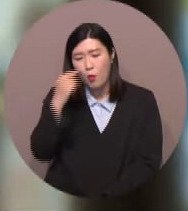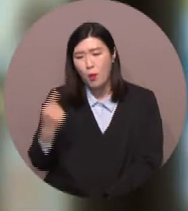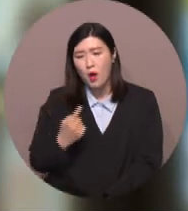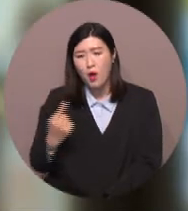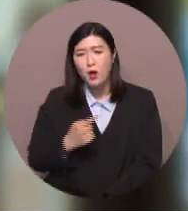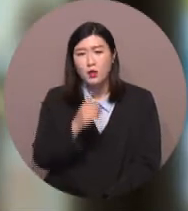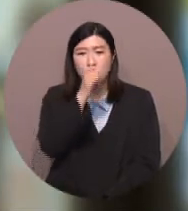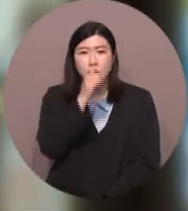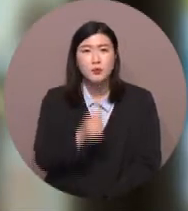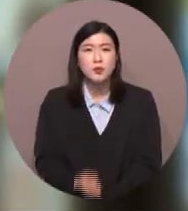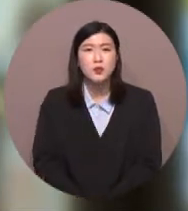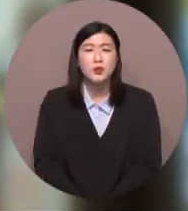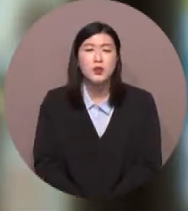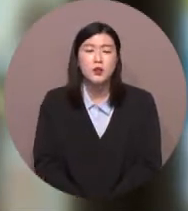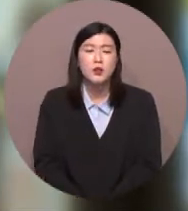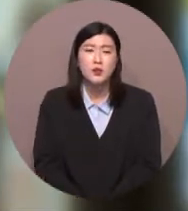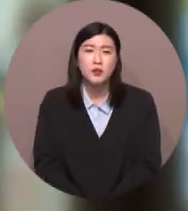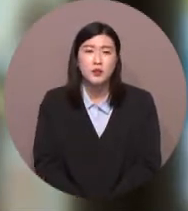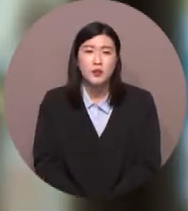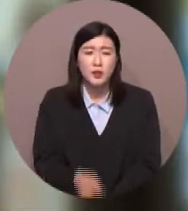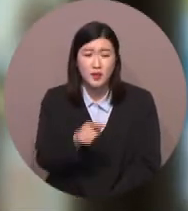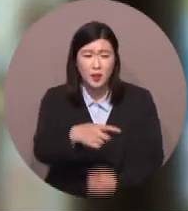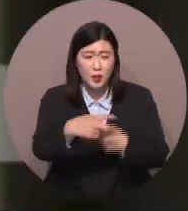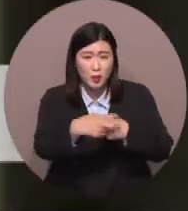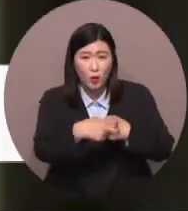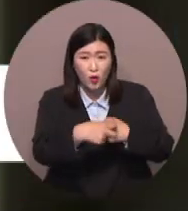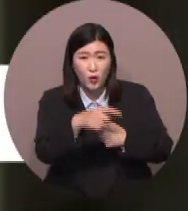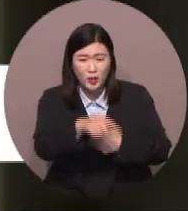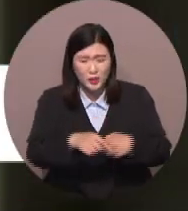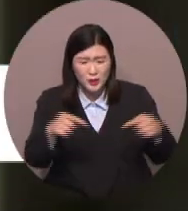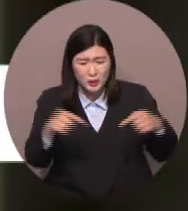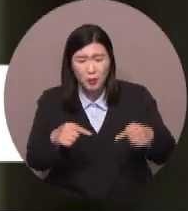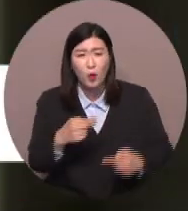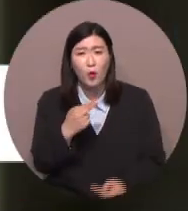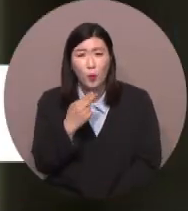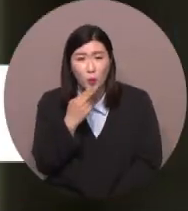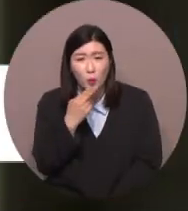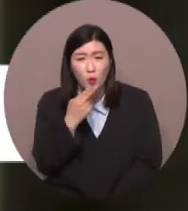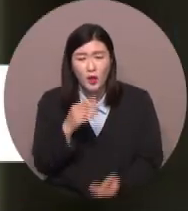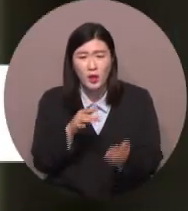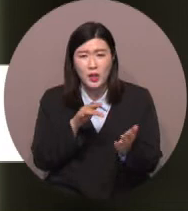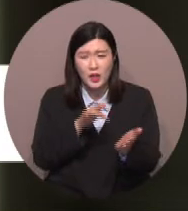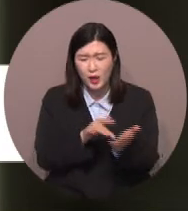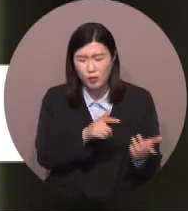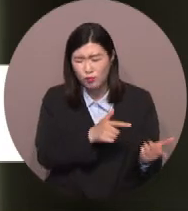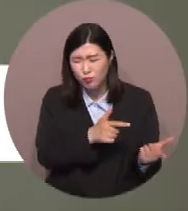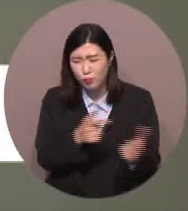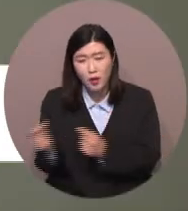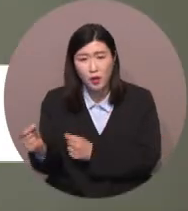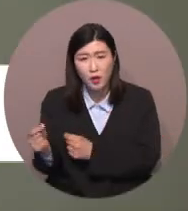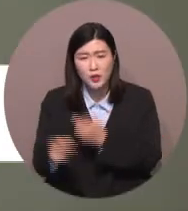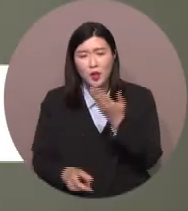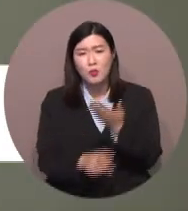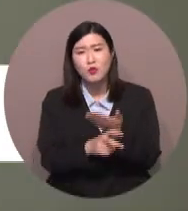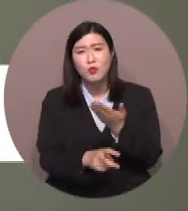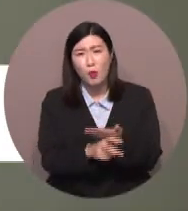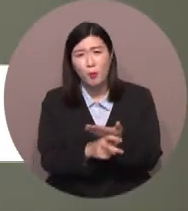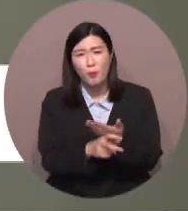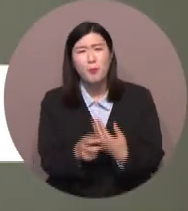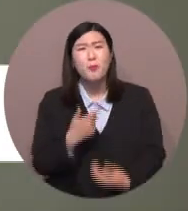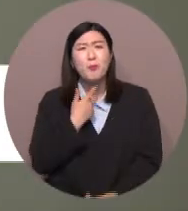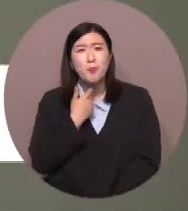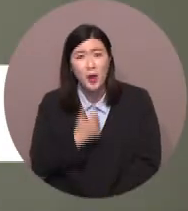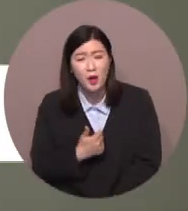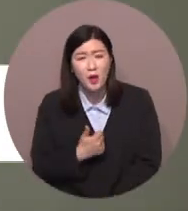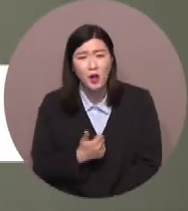호소합니다. 또 이 의원은 진찰도 안 하고 환자에게 처방전을 내줘 의료법 17조 위반